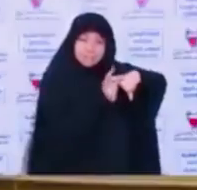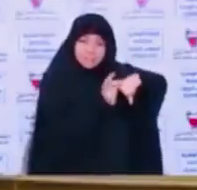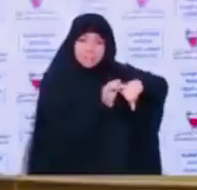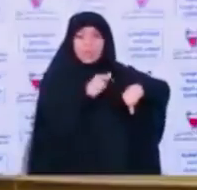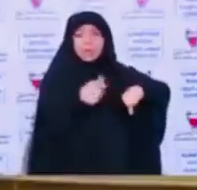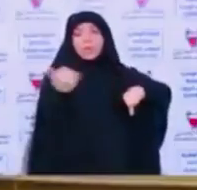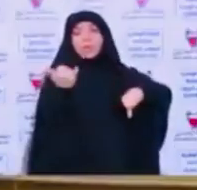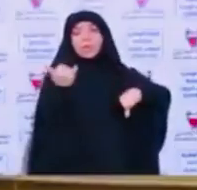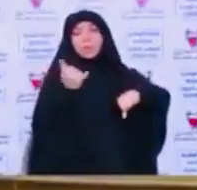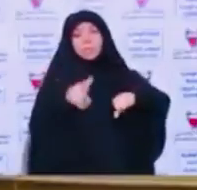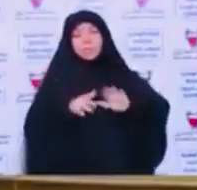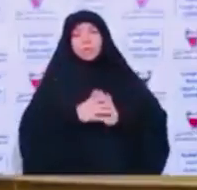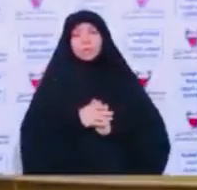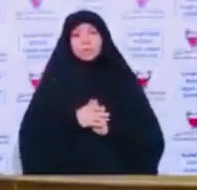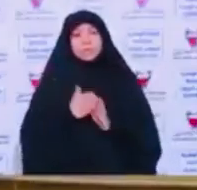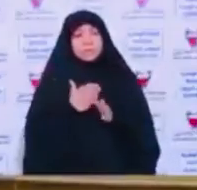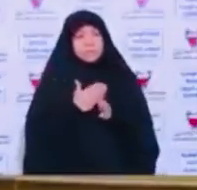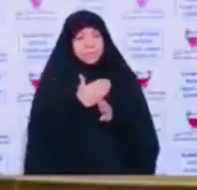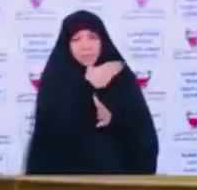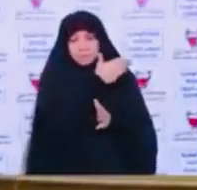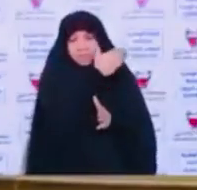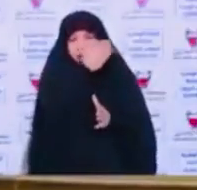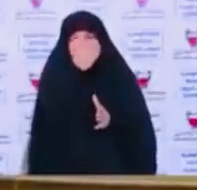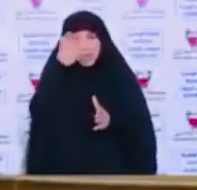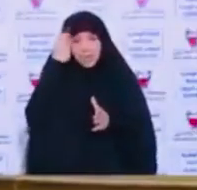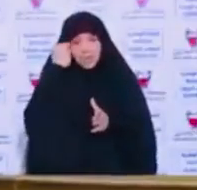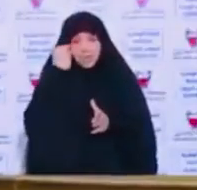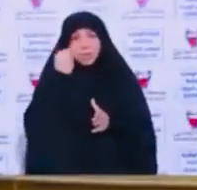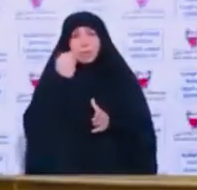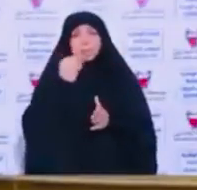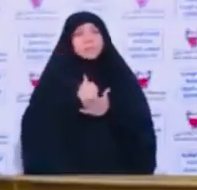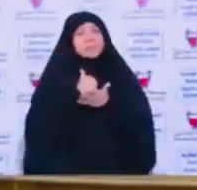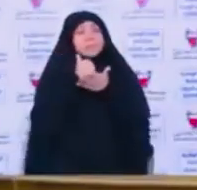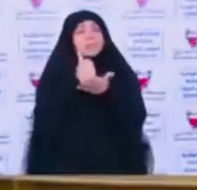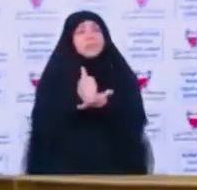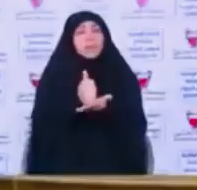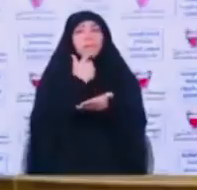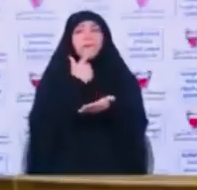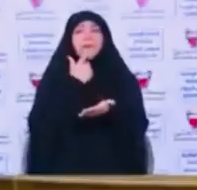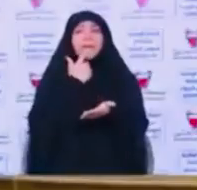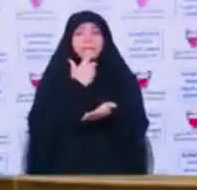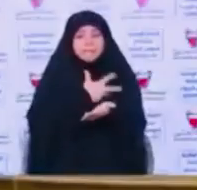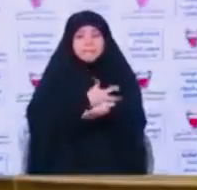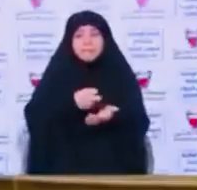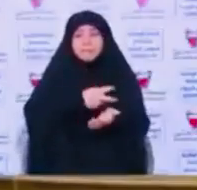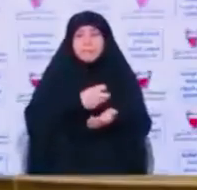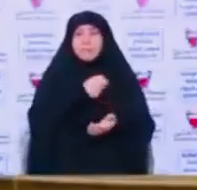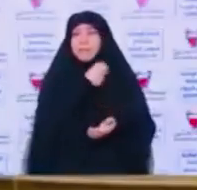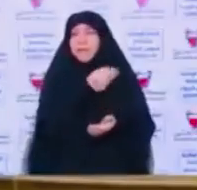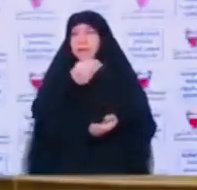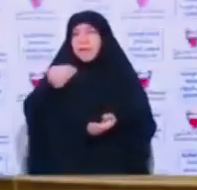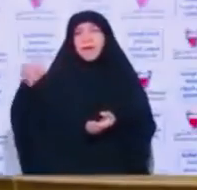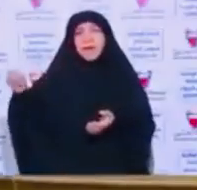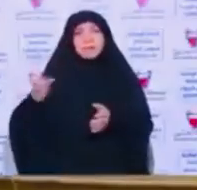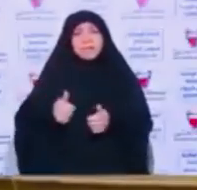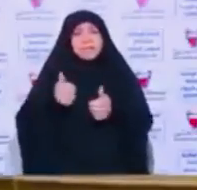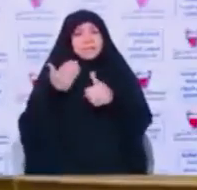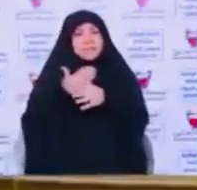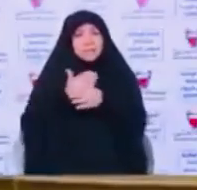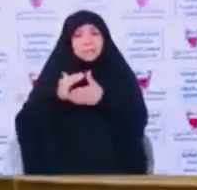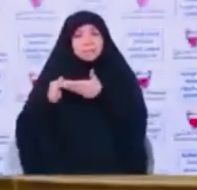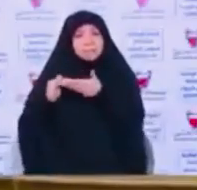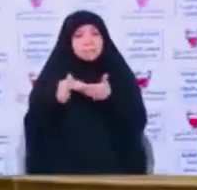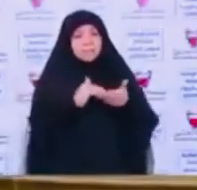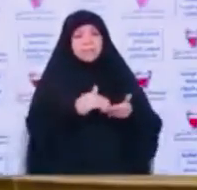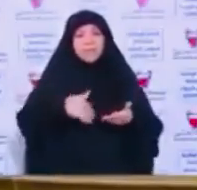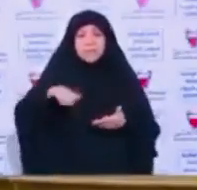يعني تسهم في التبرع بالبلازما، أنا طبعا أشيد وأطلب من جميع المتعافين من مرض الكوفيد اللي